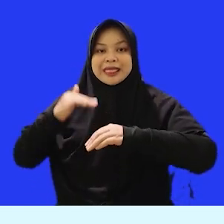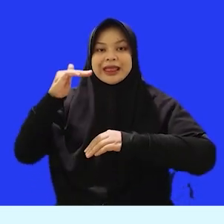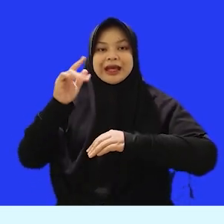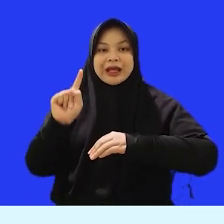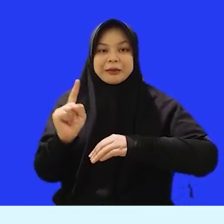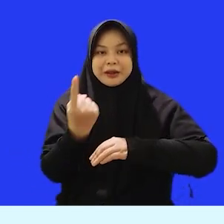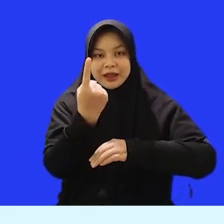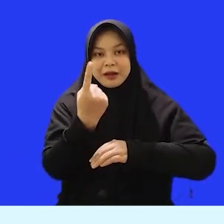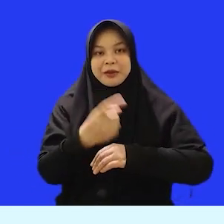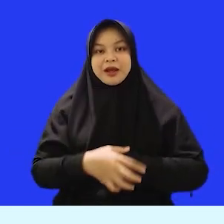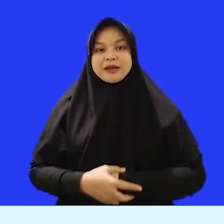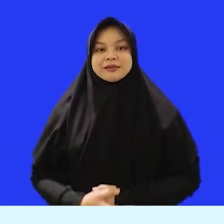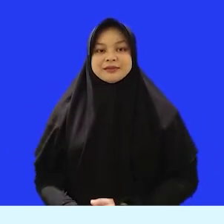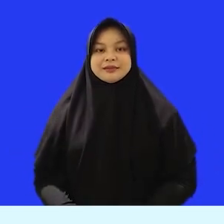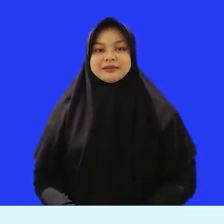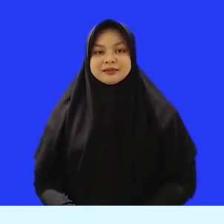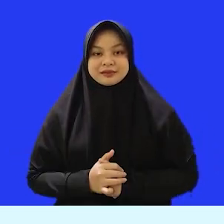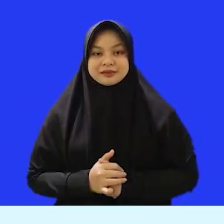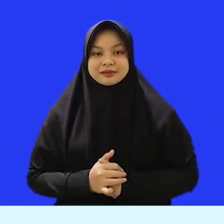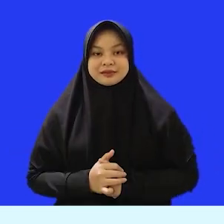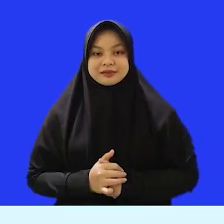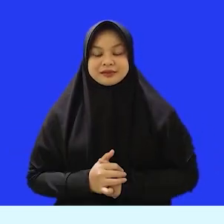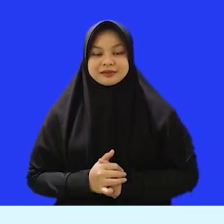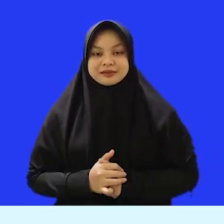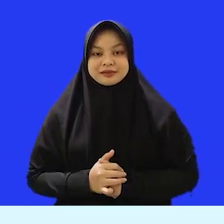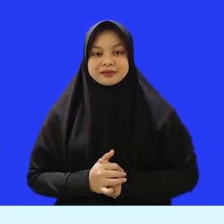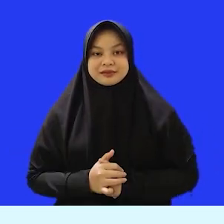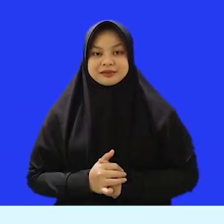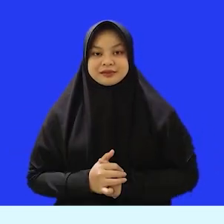Pengadilan tingkat pertama.